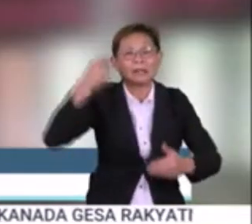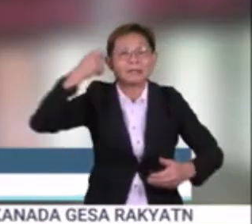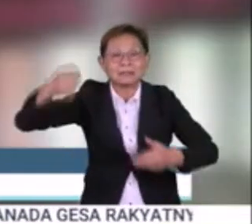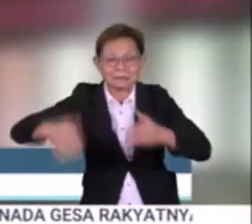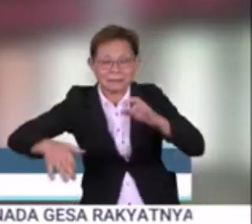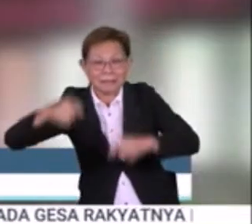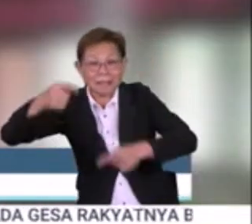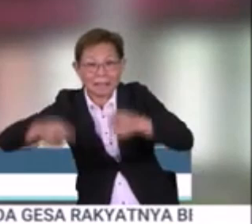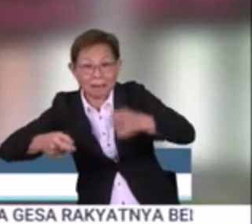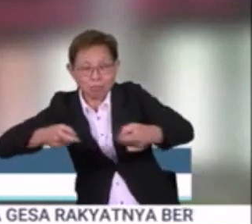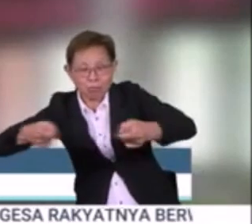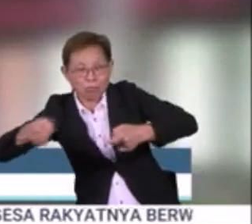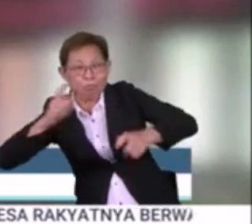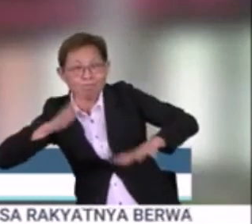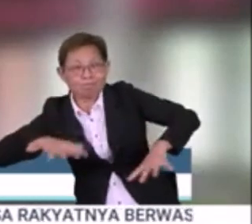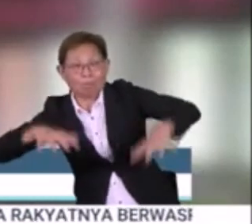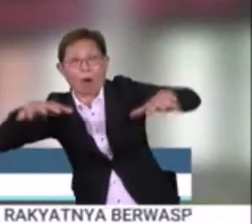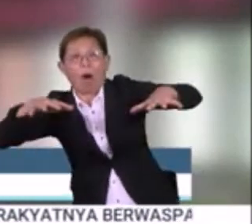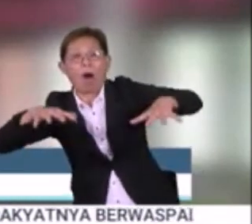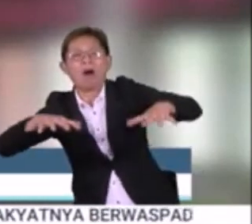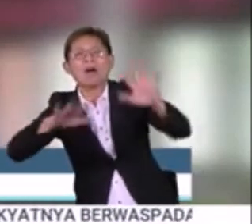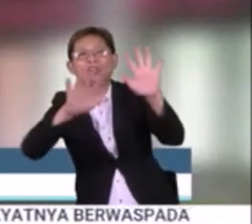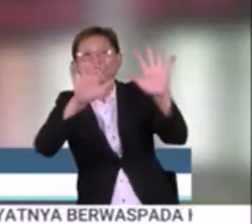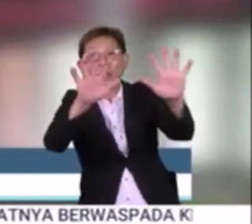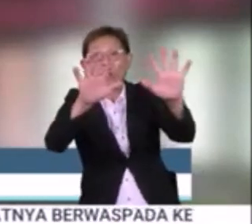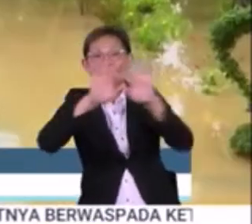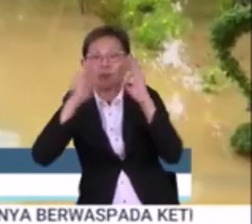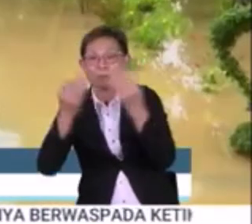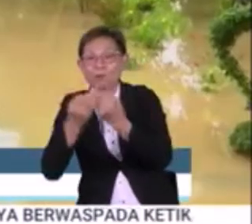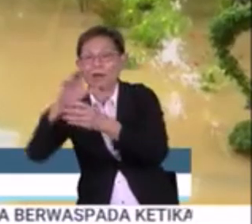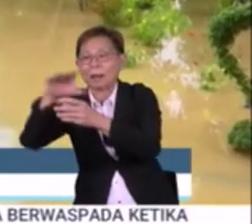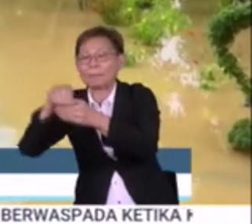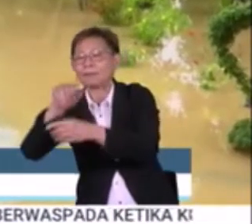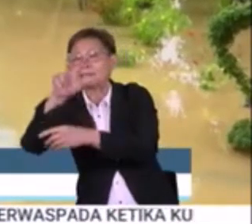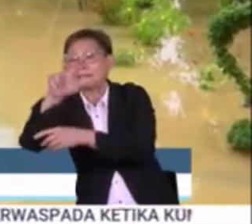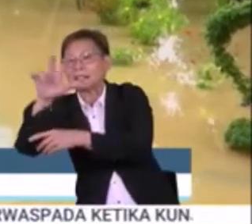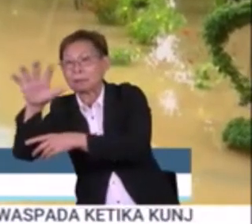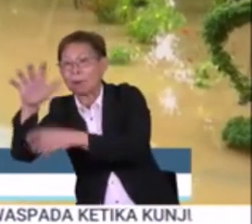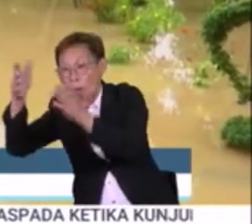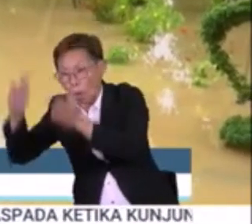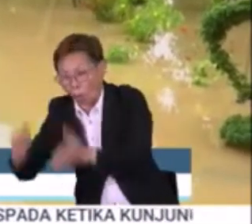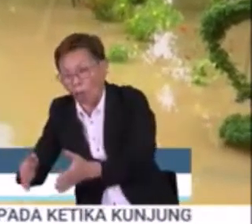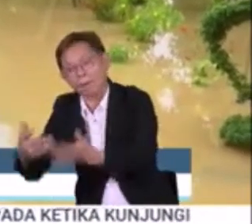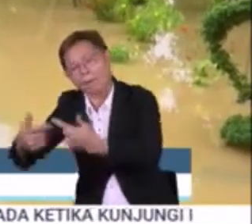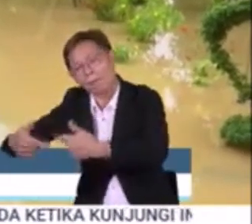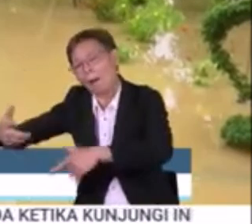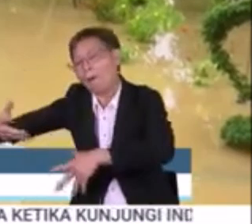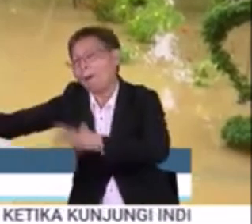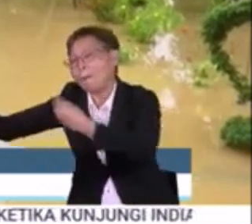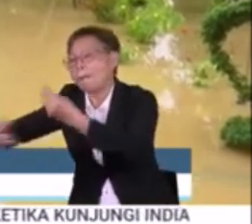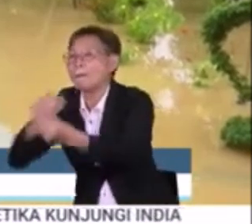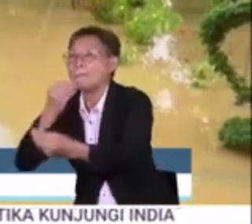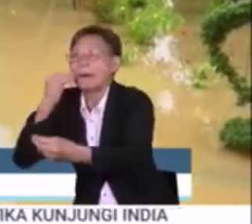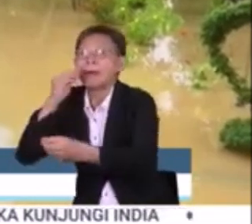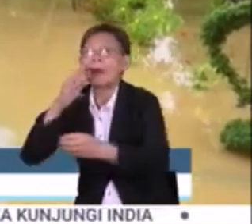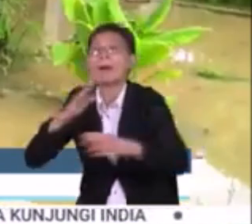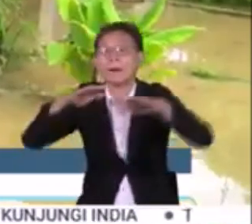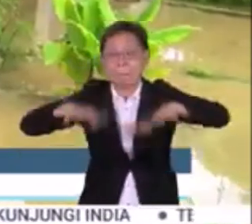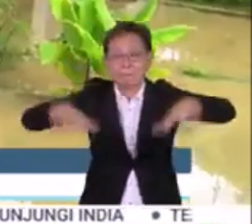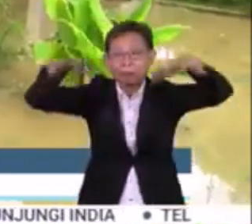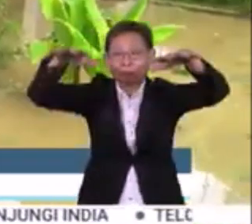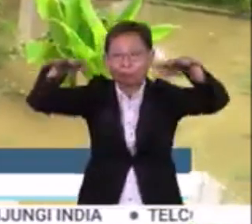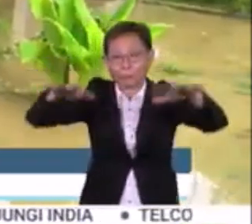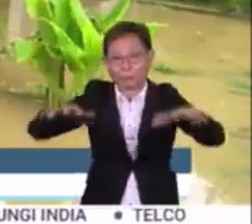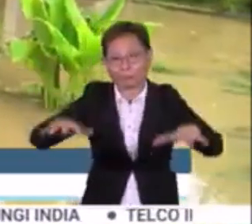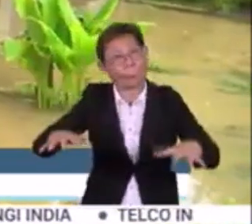pengurusan bencana negeri memaklumkan ke semua 10 keluarga melibatkan 35 orang mangsa dibenarkan pulang ke rumah setelah banjir surut